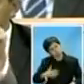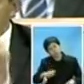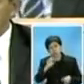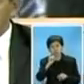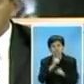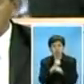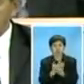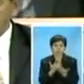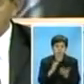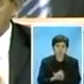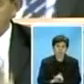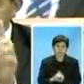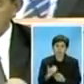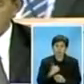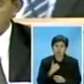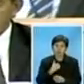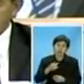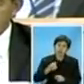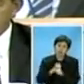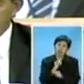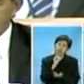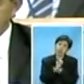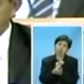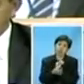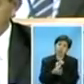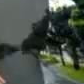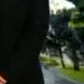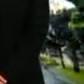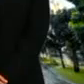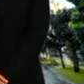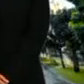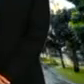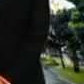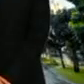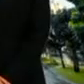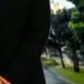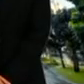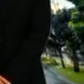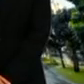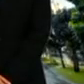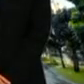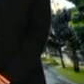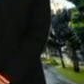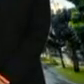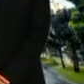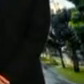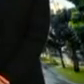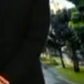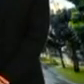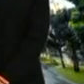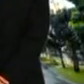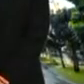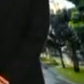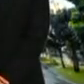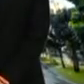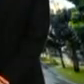ได้ใช้สตังค์จะได้นอนหยอดข้าวต้มจำไว้ ท่านผู้ชมคะนี่ก็คือการแช่งของประชาชนนะคะที่เขียนจดหมาย